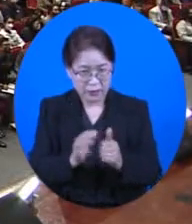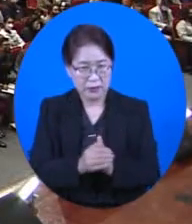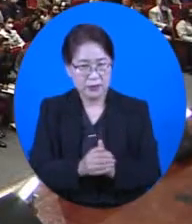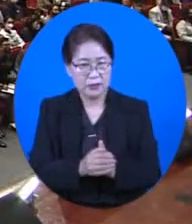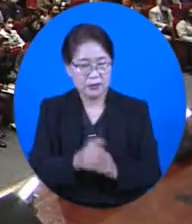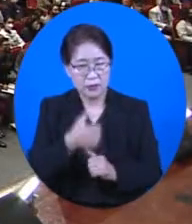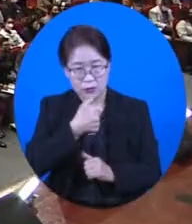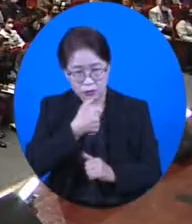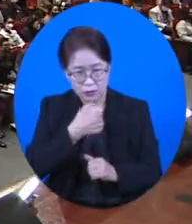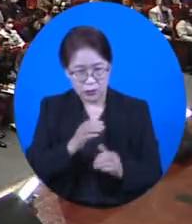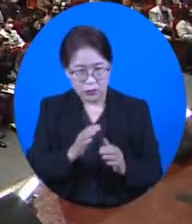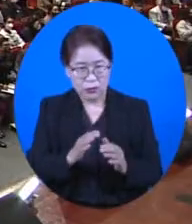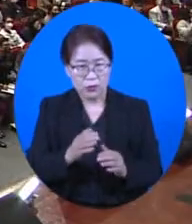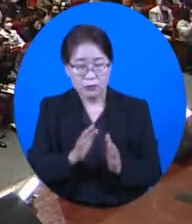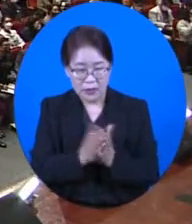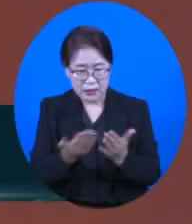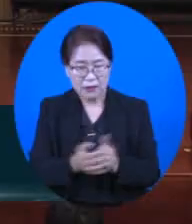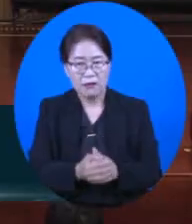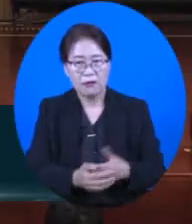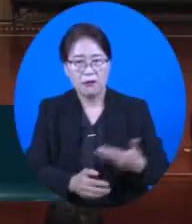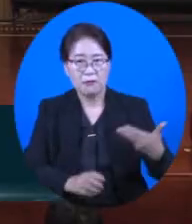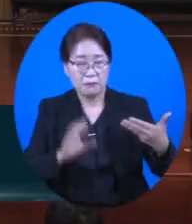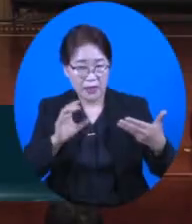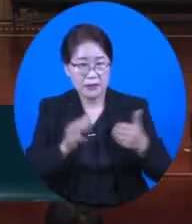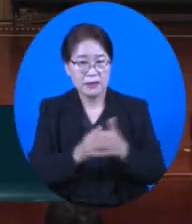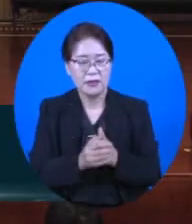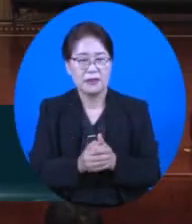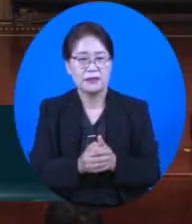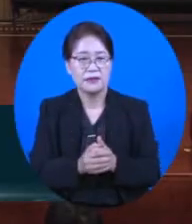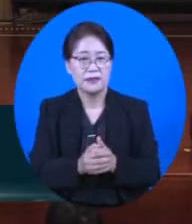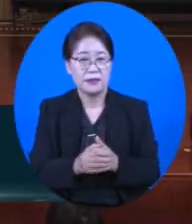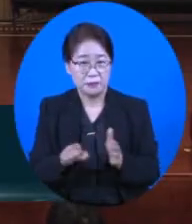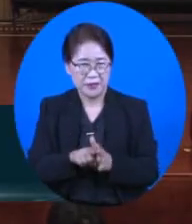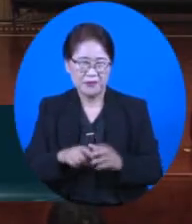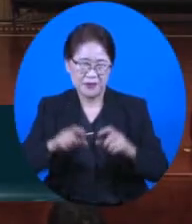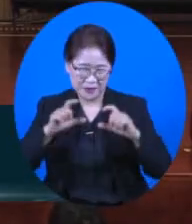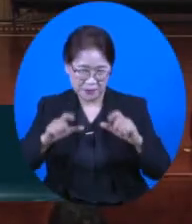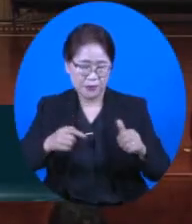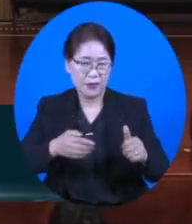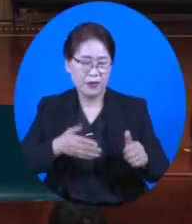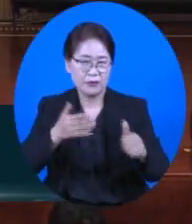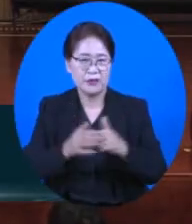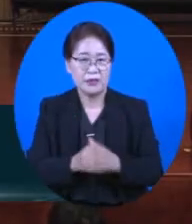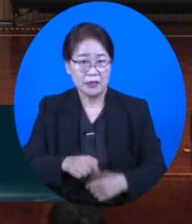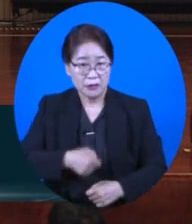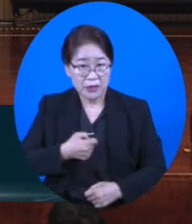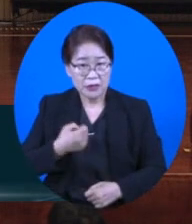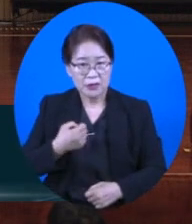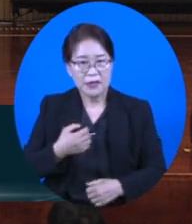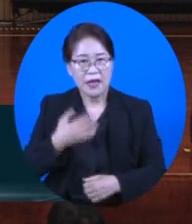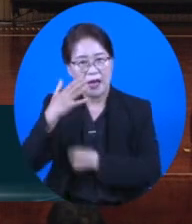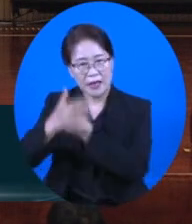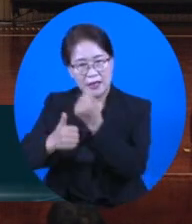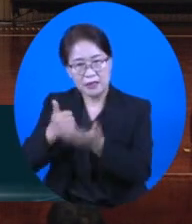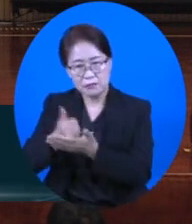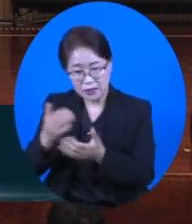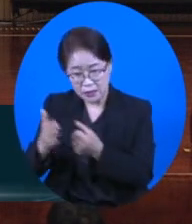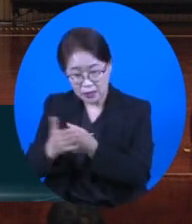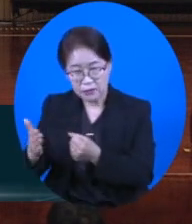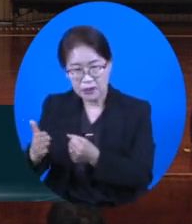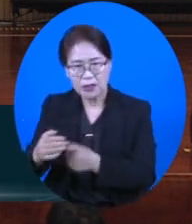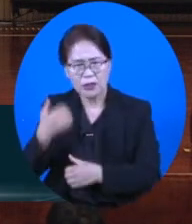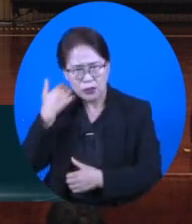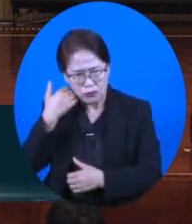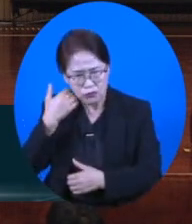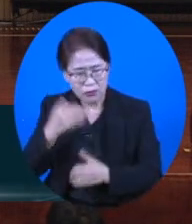로마서 8장에서 이렇게 당당하게 선포하잖아요. 우리도 한번 믿음으로 선포해볼까요? 다 같이요. 의롭다 하신 이는 하나님이시니